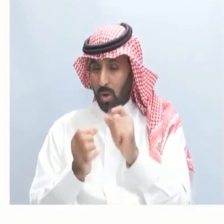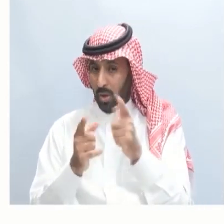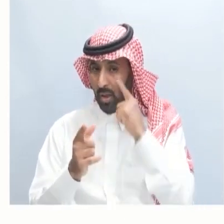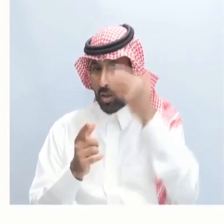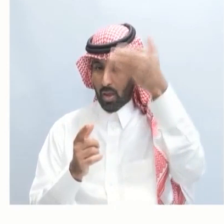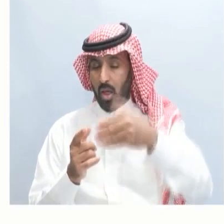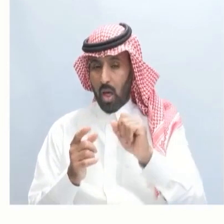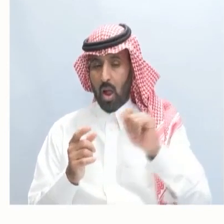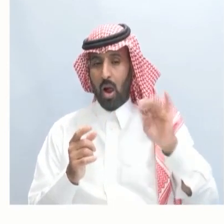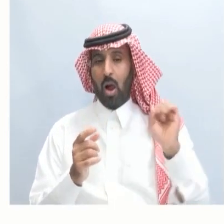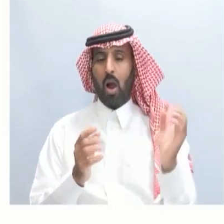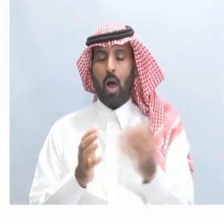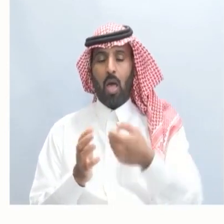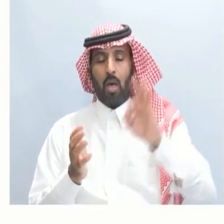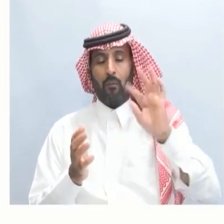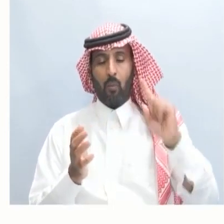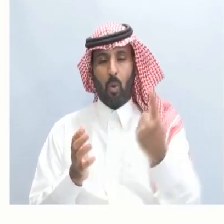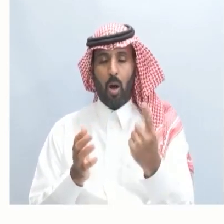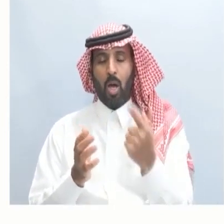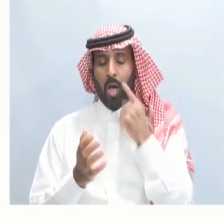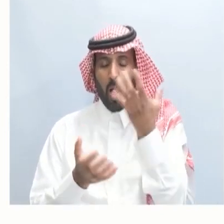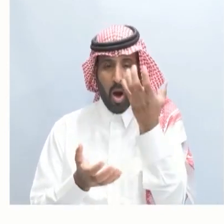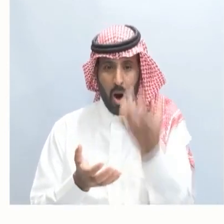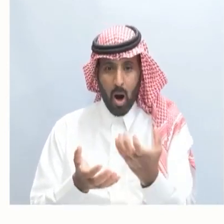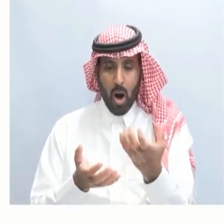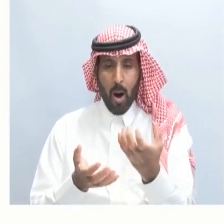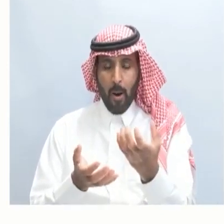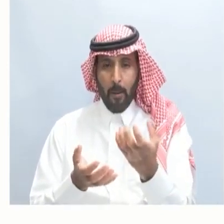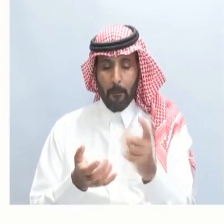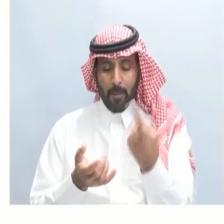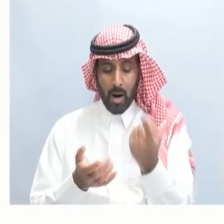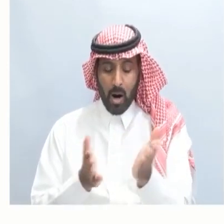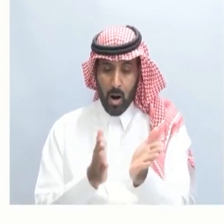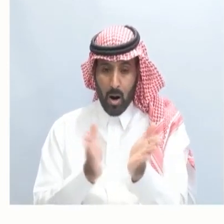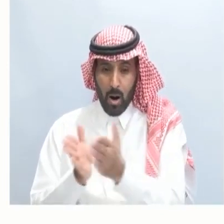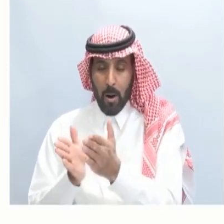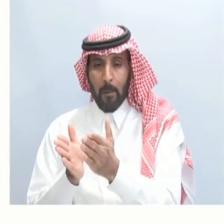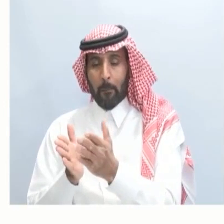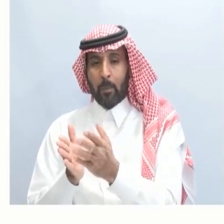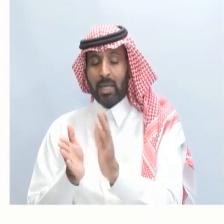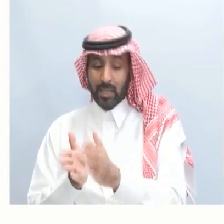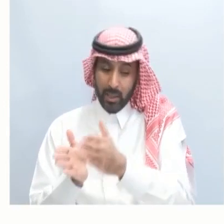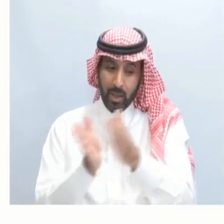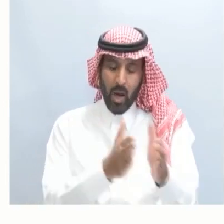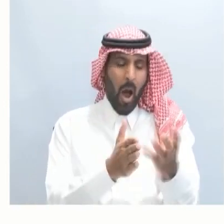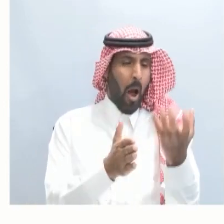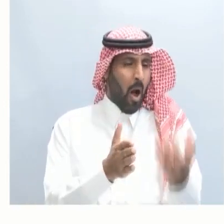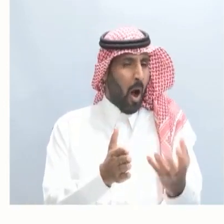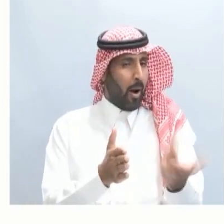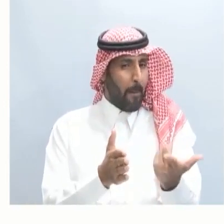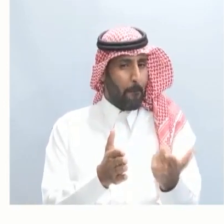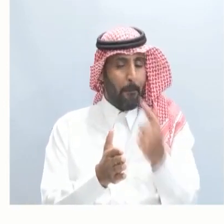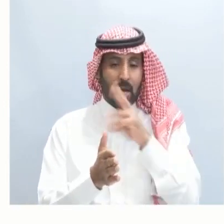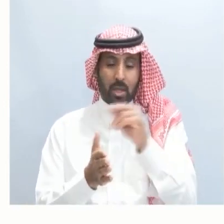للاف 1 اذا اذا هذا ثقل الجهه اليمنى ثقل الجه اليسرى كيف احسبه بنفس